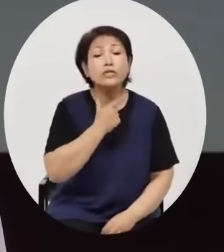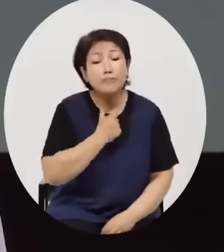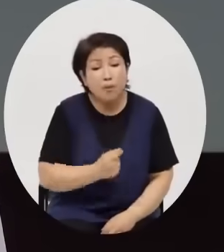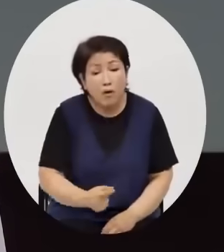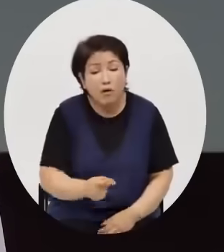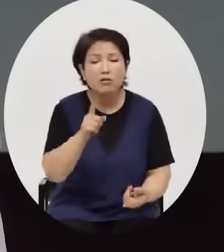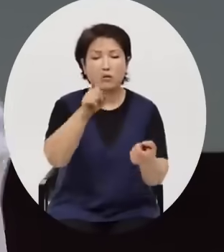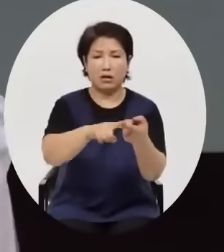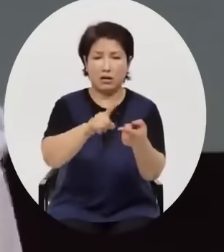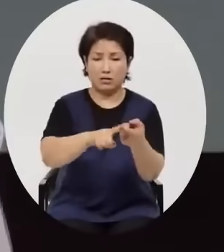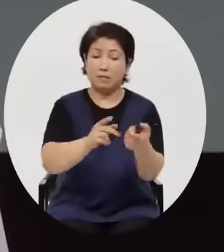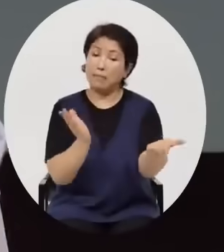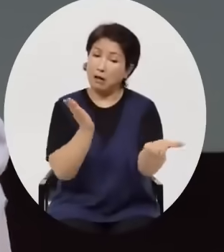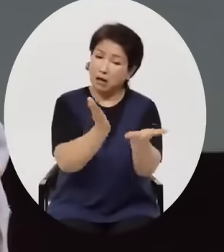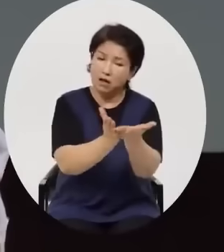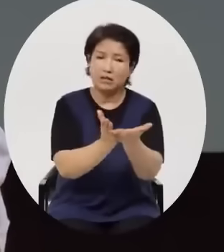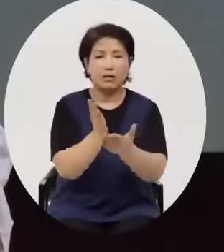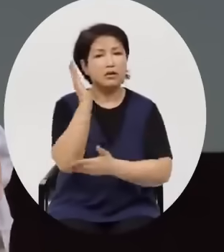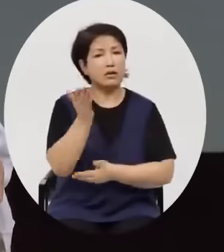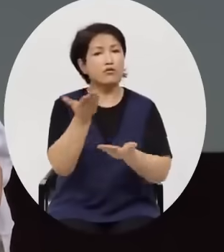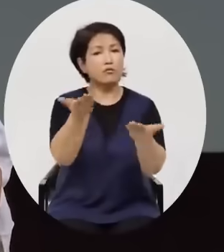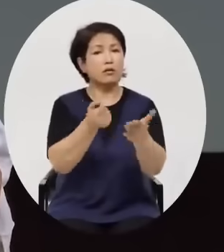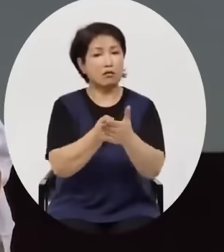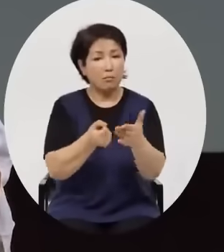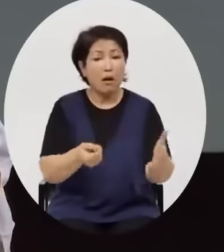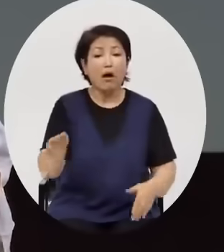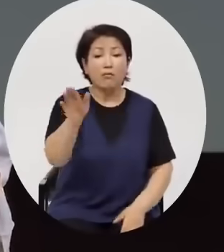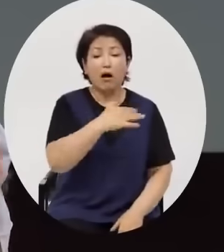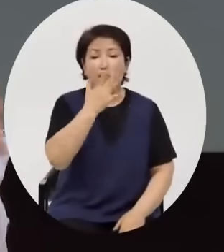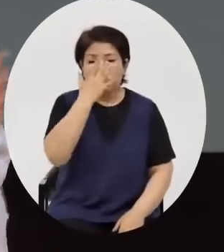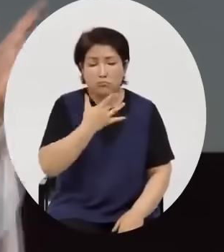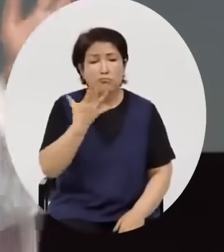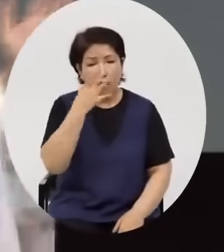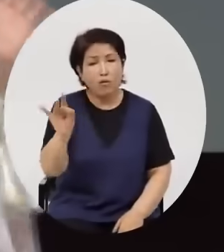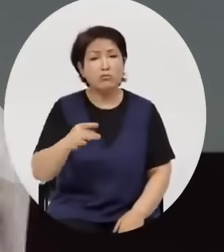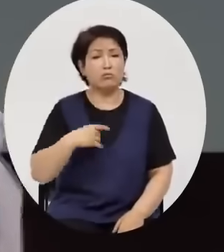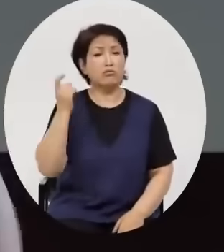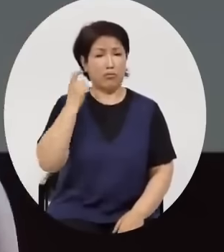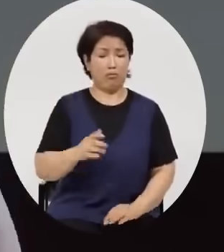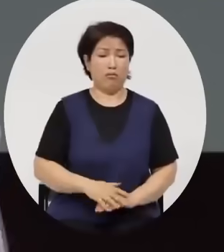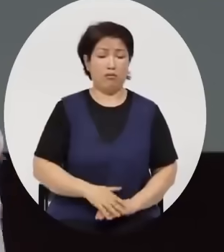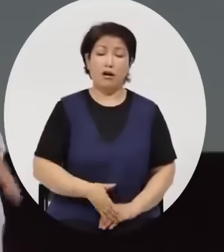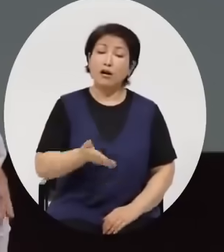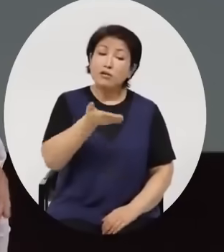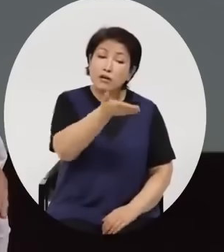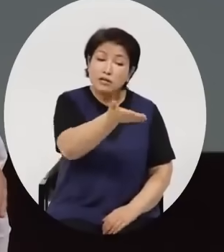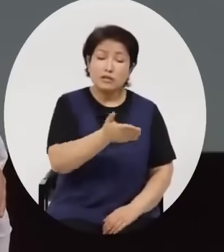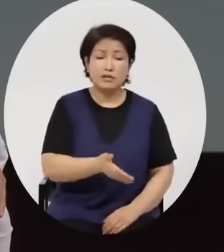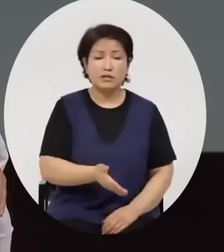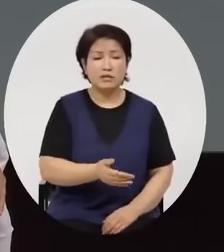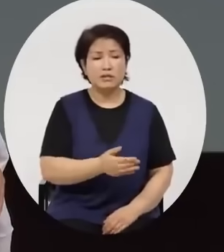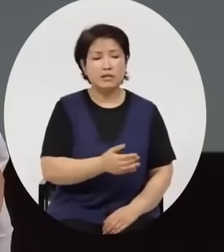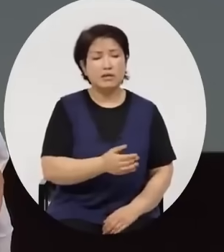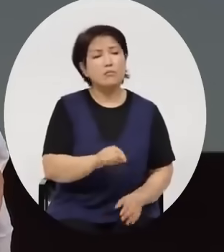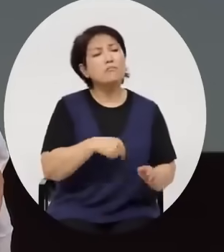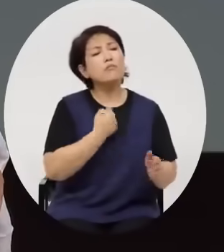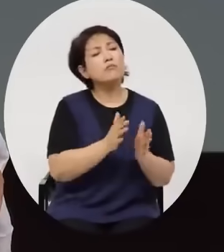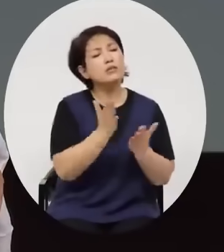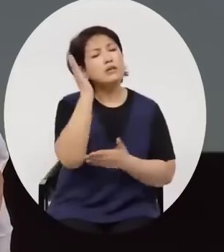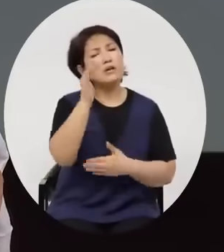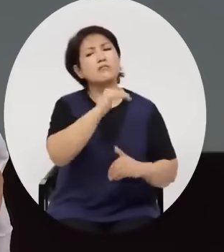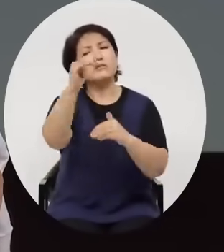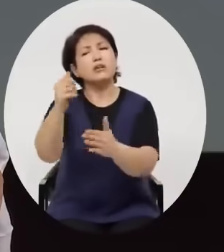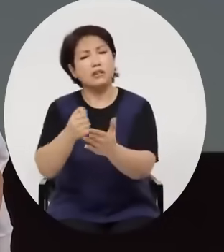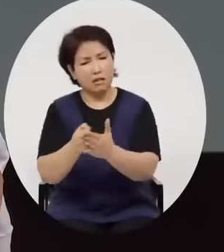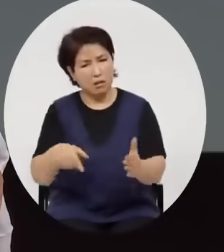가지고 대화를 하니까 다 당연히 듣는 거고 자기는 하고 싶은 말을 얘기하니까 다른 사람이 관심이 없는